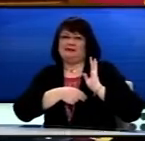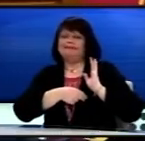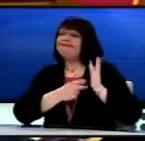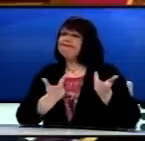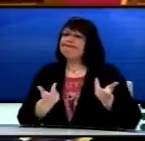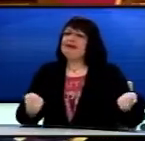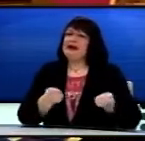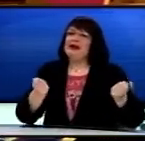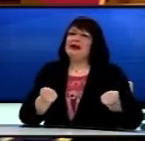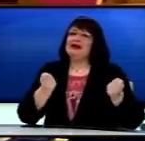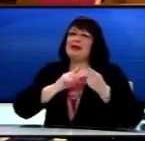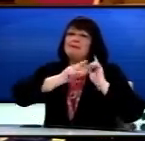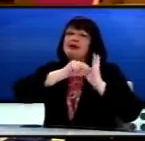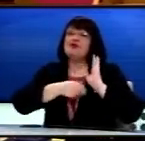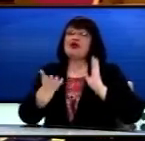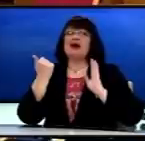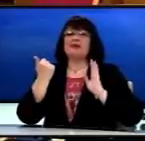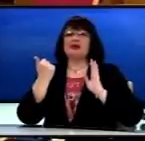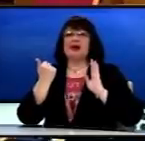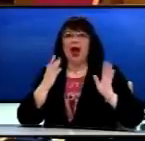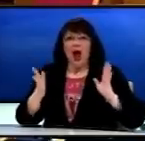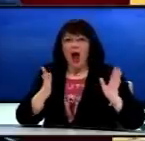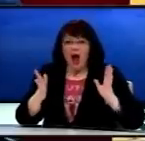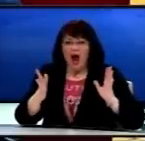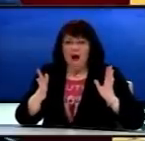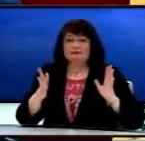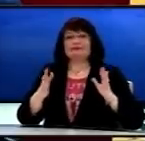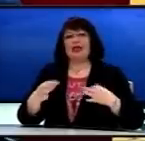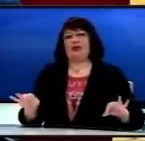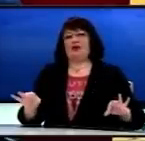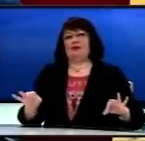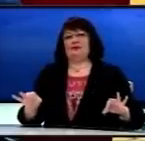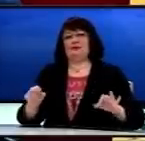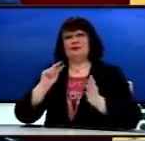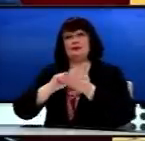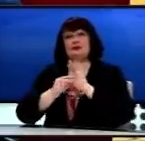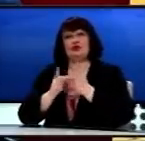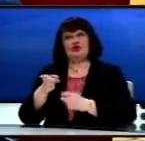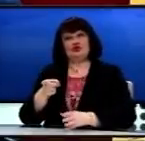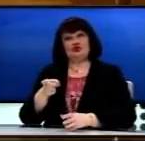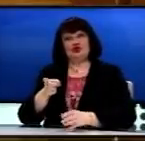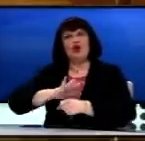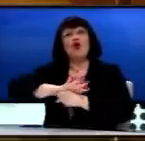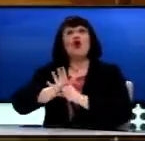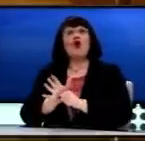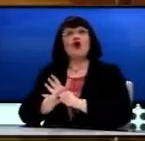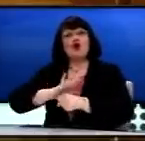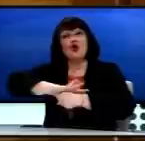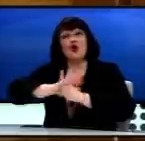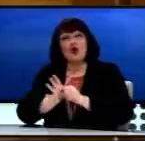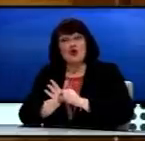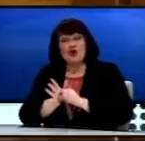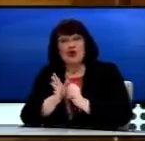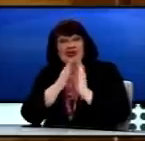έμειναν χωρίς μνημόνια, μόνο με τον ταούλι στο χέρι. Προσέξτε, διότι και οι κορονοκάπηλοι κάποια στιγμή θα μείνουν